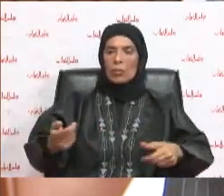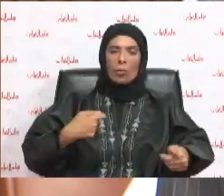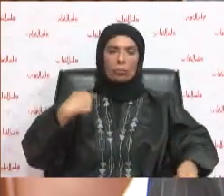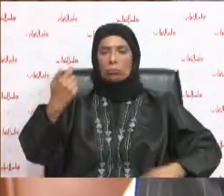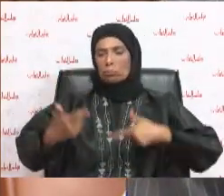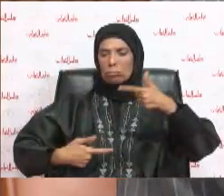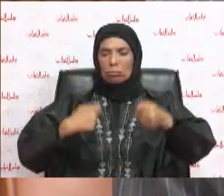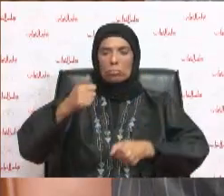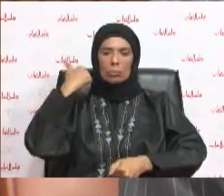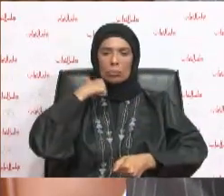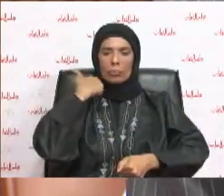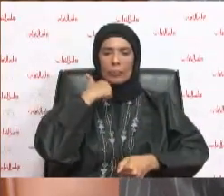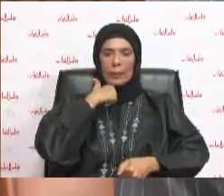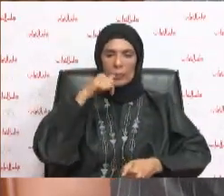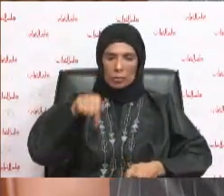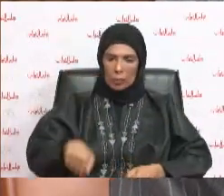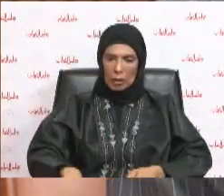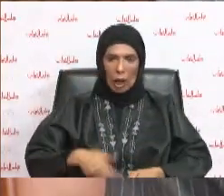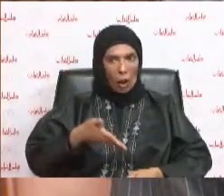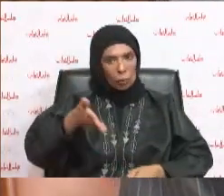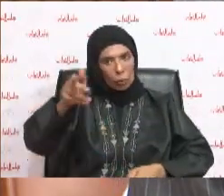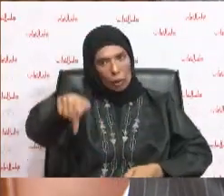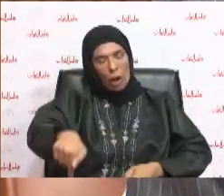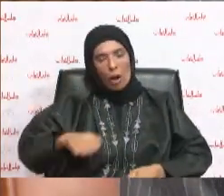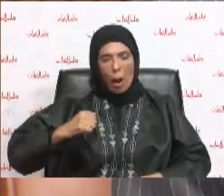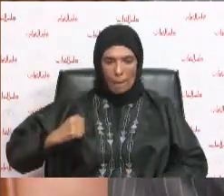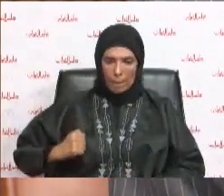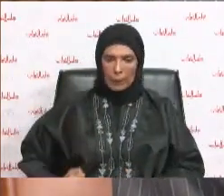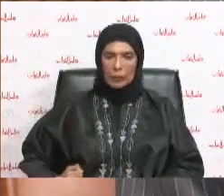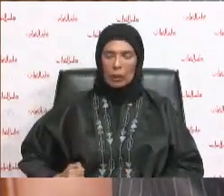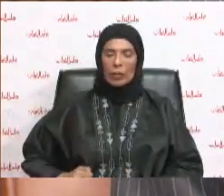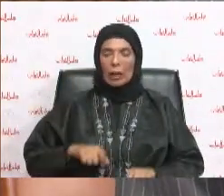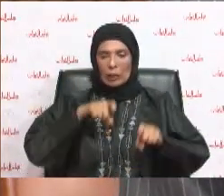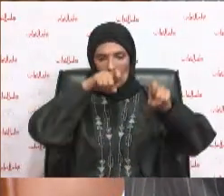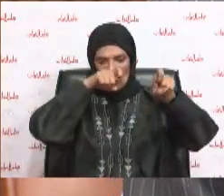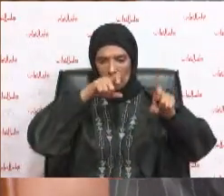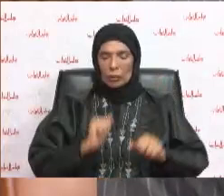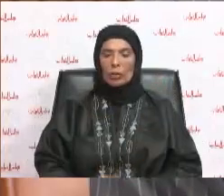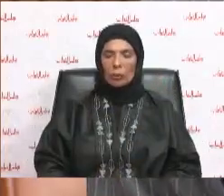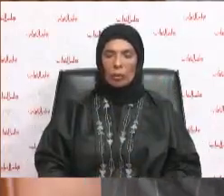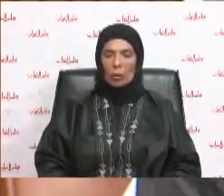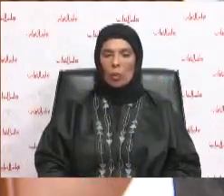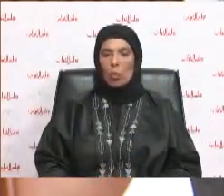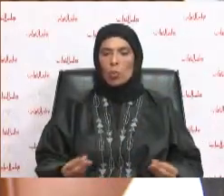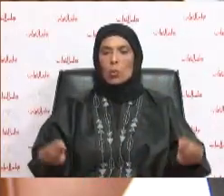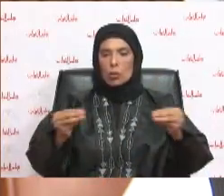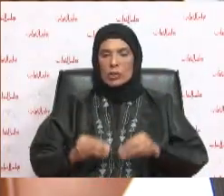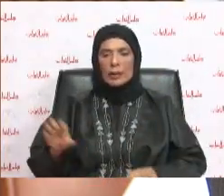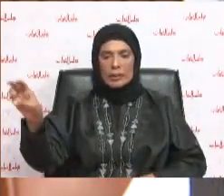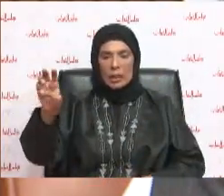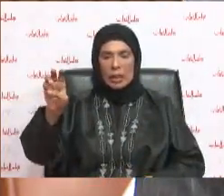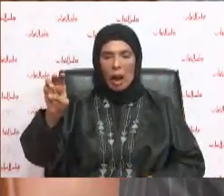جديدة توصل لها مملكة البحرين والناقلة الوطنية واستقطاب شركات الطيران.